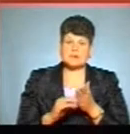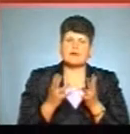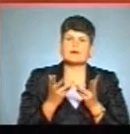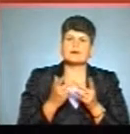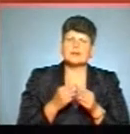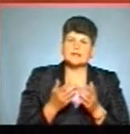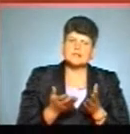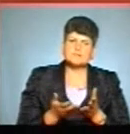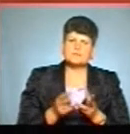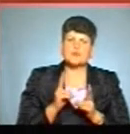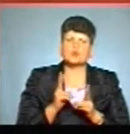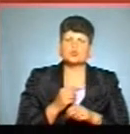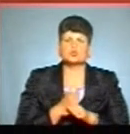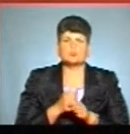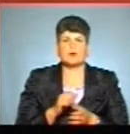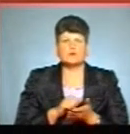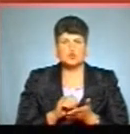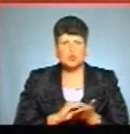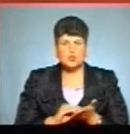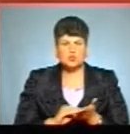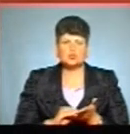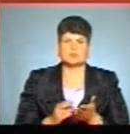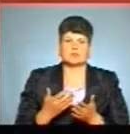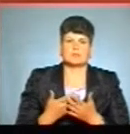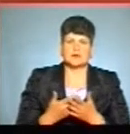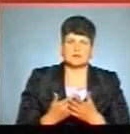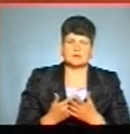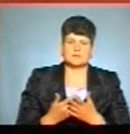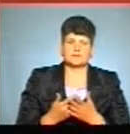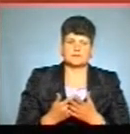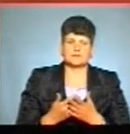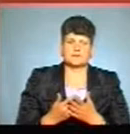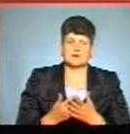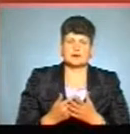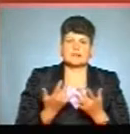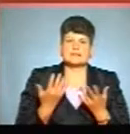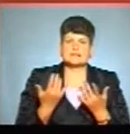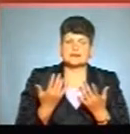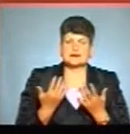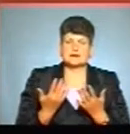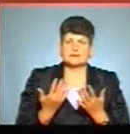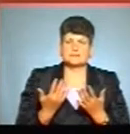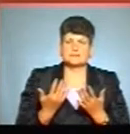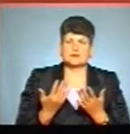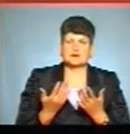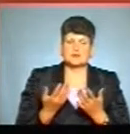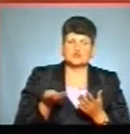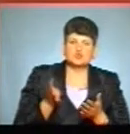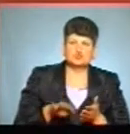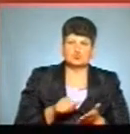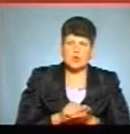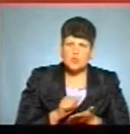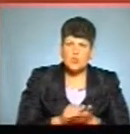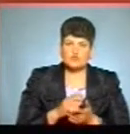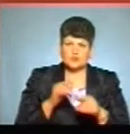кількість, хто здійснив друк на зазначеному бігборду, кількість таких одиниць, ну і